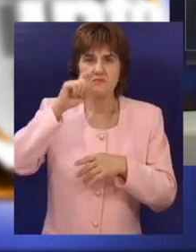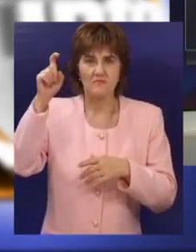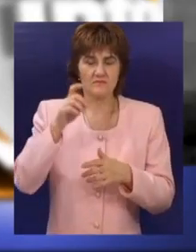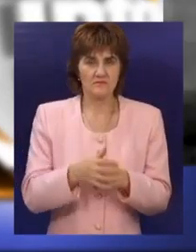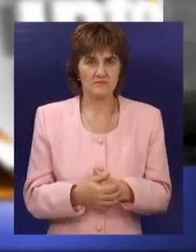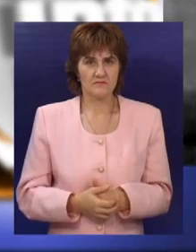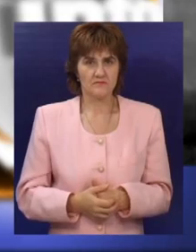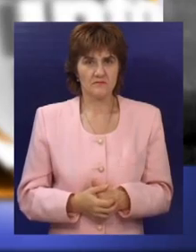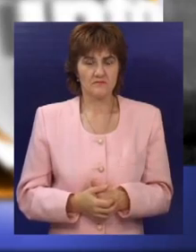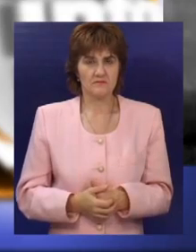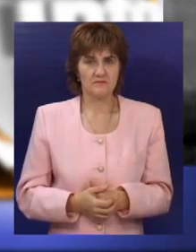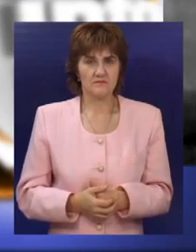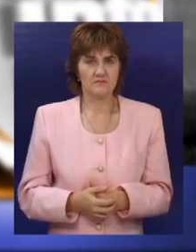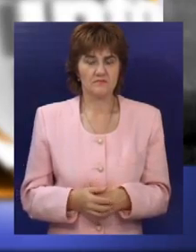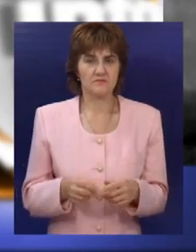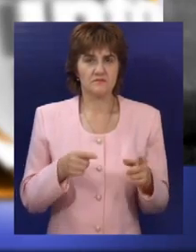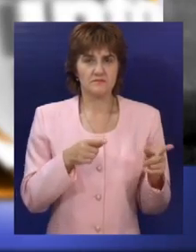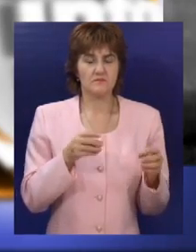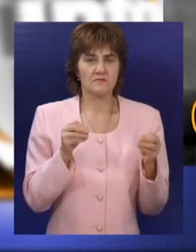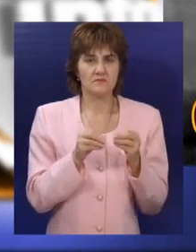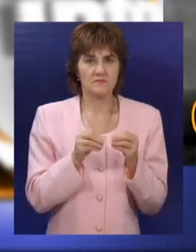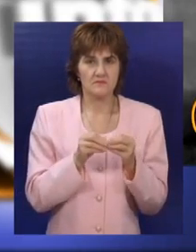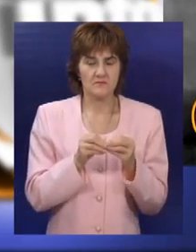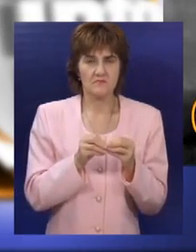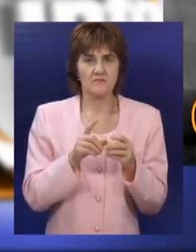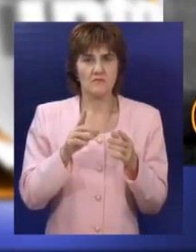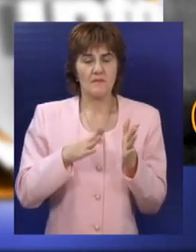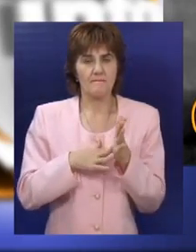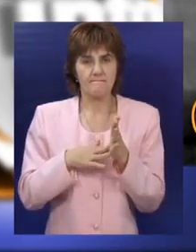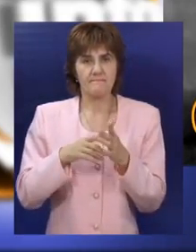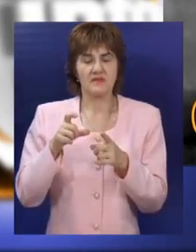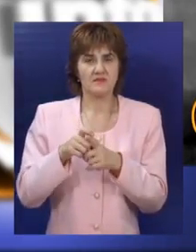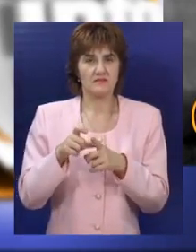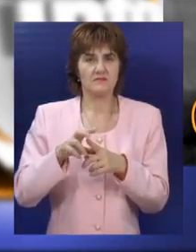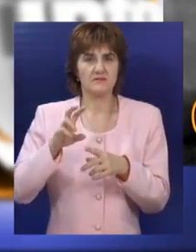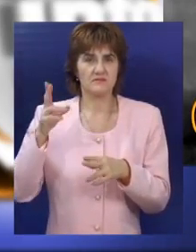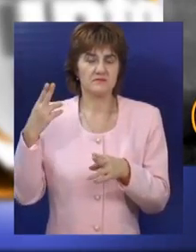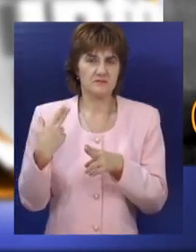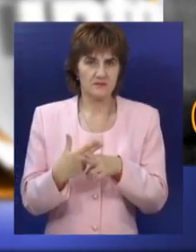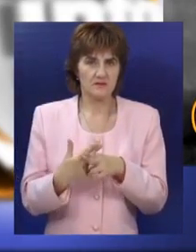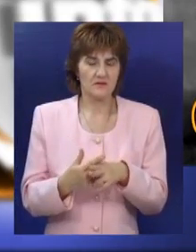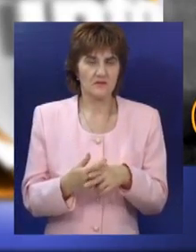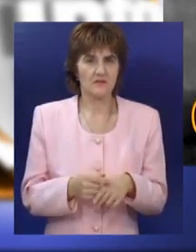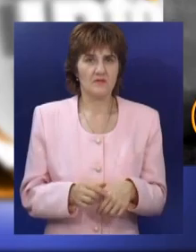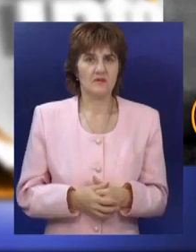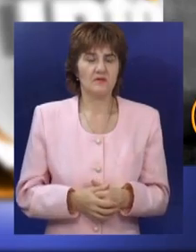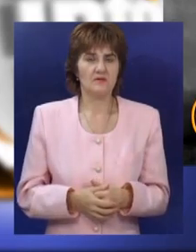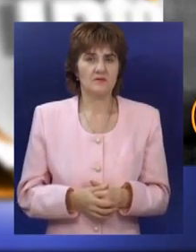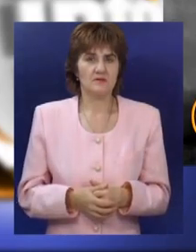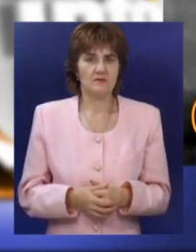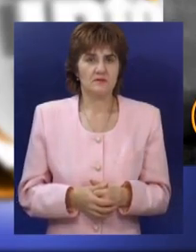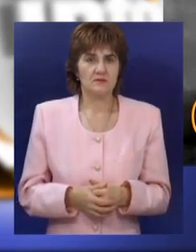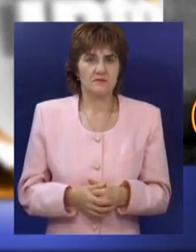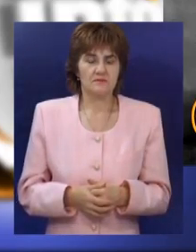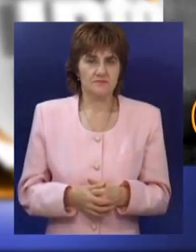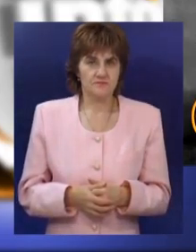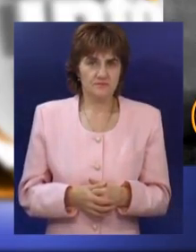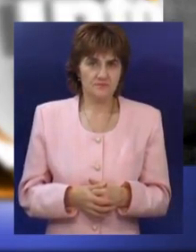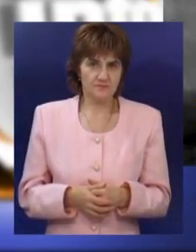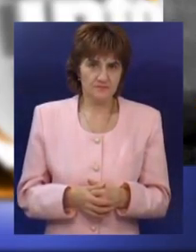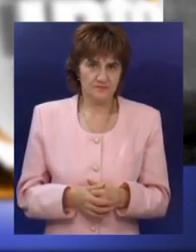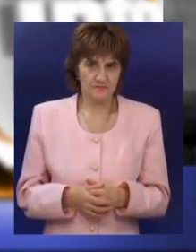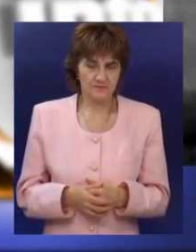Mađarsku. Blaško Vaci, Nebojša P., Stevan M., Daniel P., Dragan P., Joel P., Jovica K.,